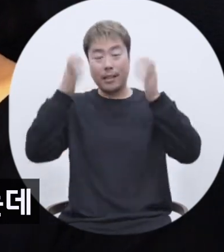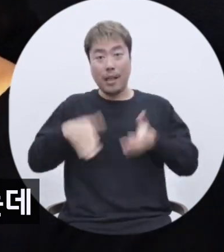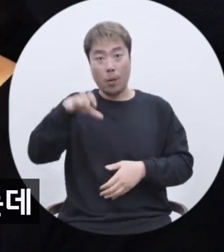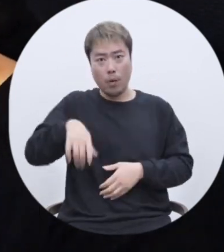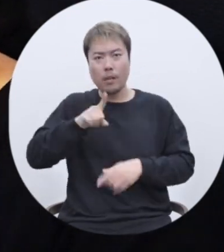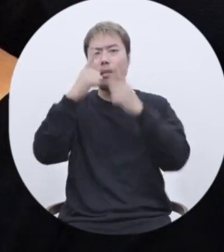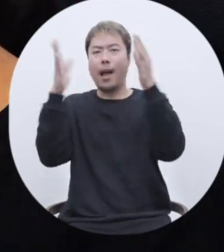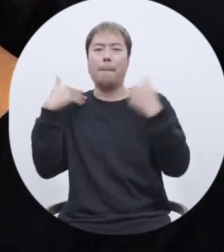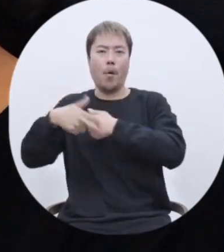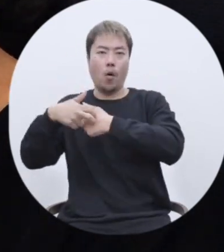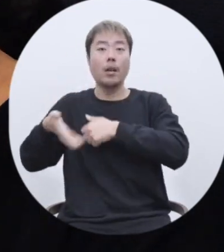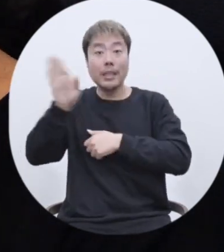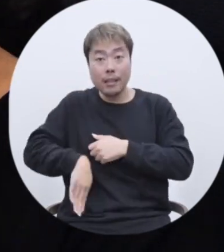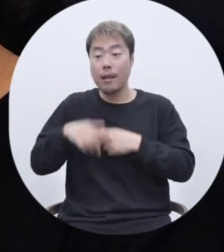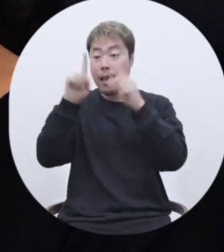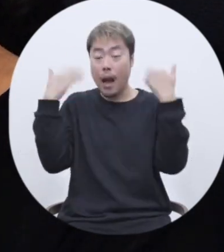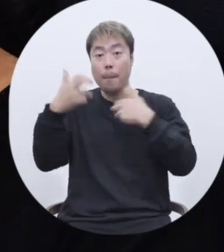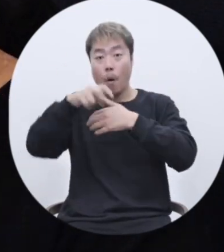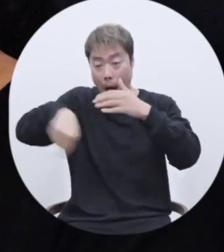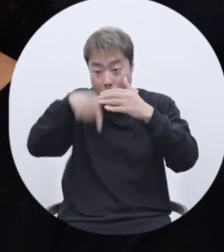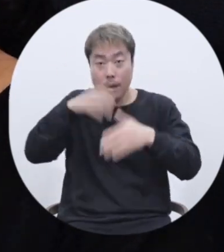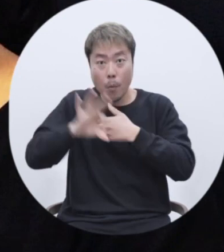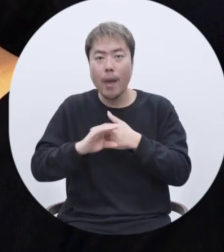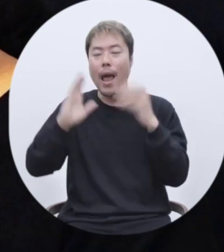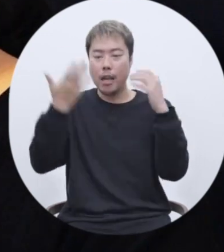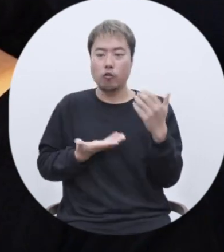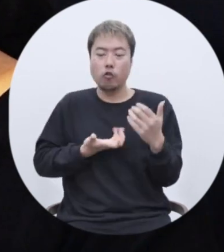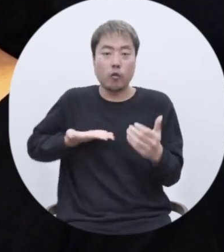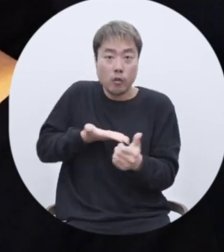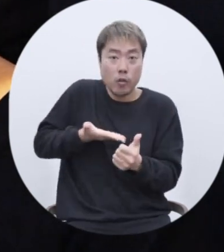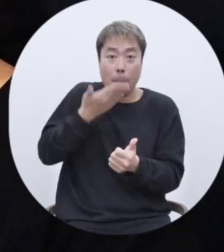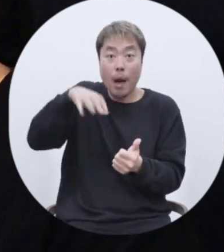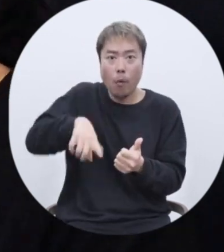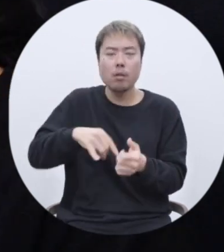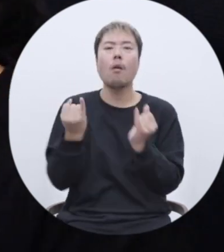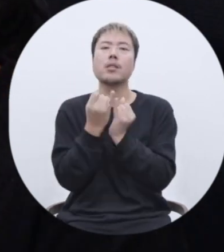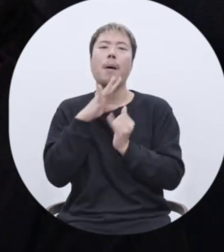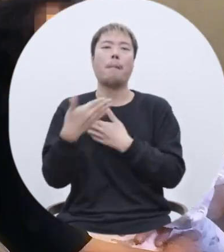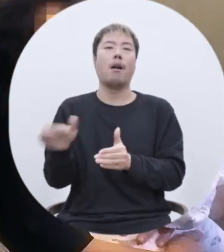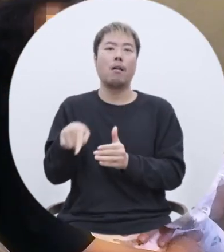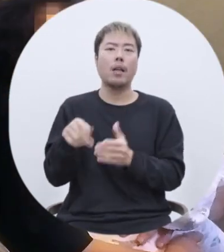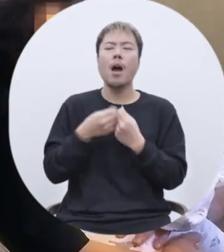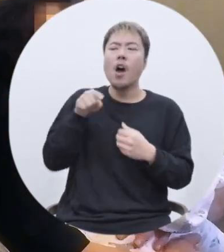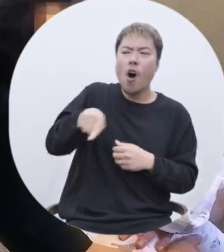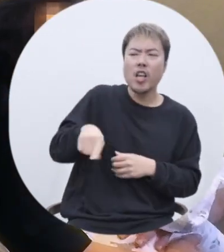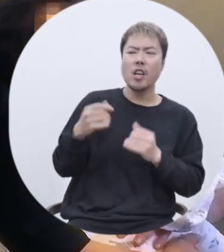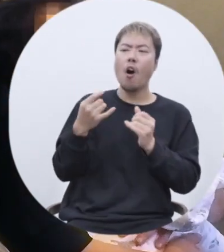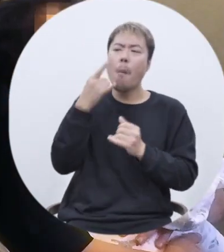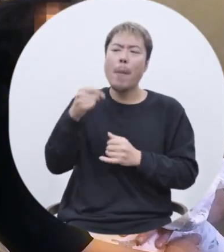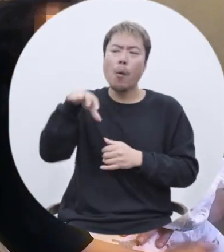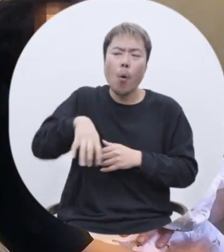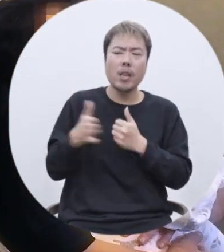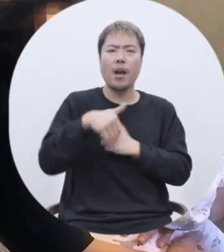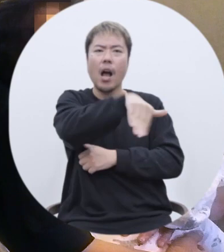가긴 했는데, 대학병원에서조차도 수유하는 데는 여자밖에 거의 못 들어가게 하시더라고요. 여기 엄마들 수유하는 데예요.